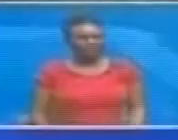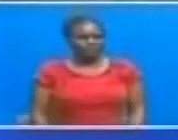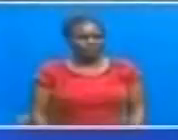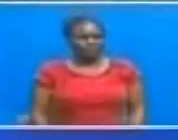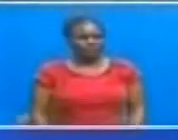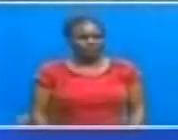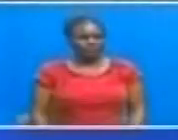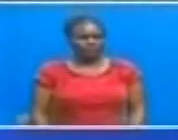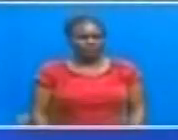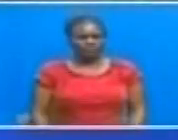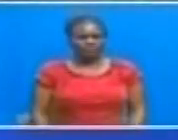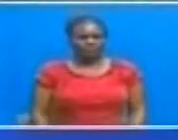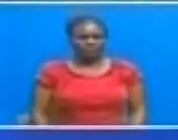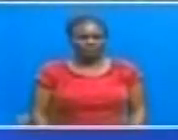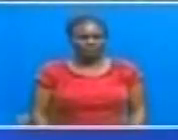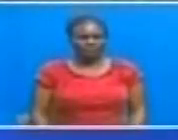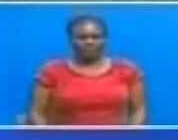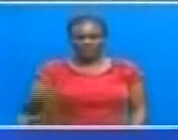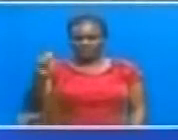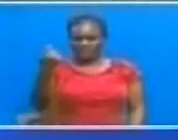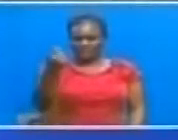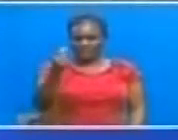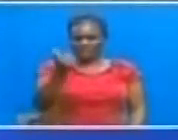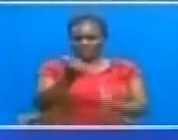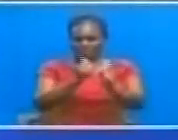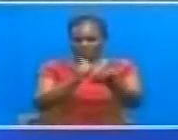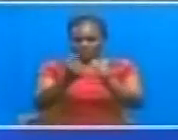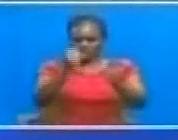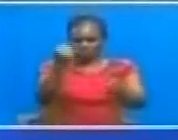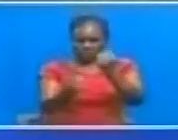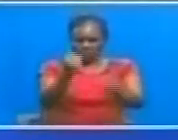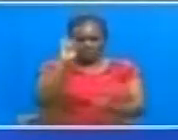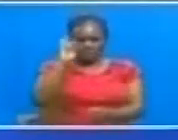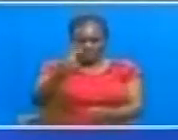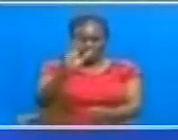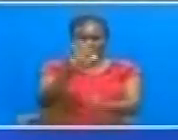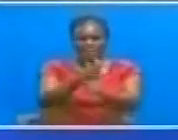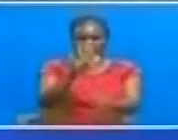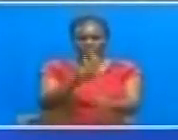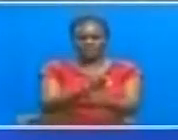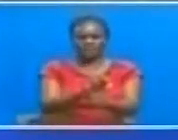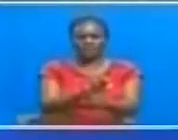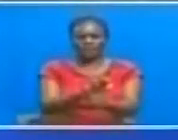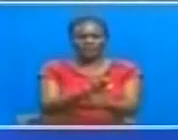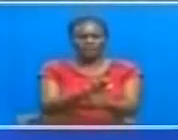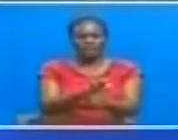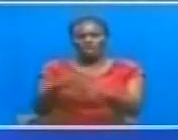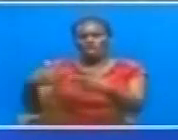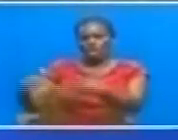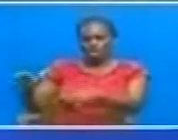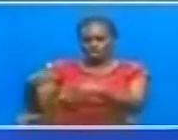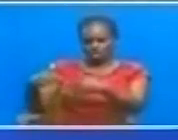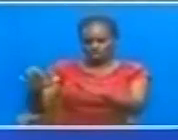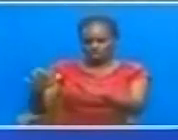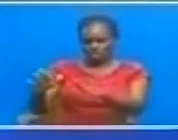WRC pulled out of the Kenyan rally. We've seen a lot of the loss of in terms